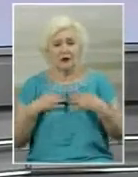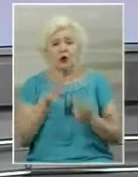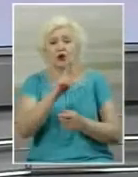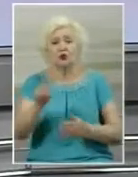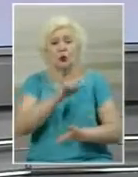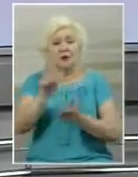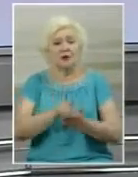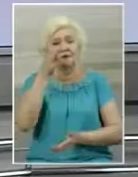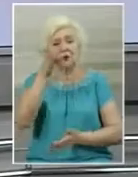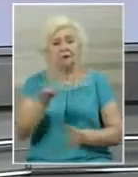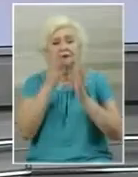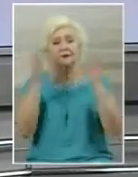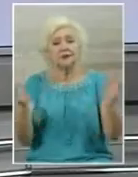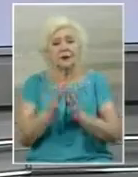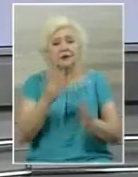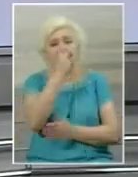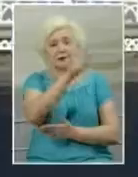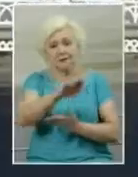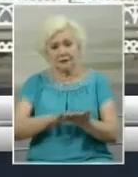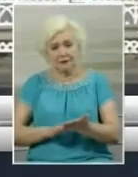за їх збереження? Дивіться далі.